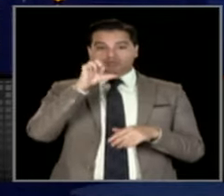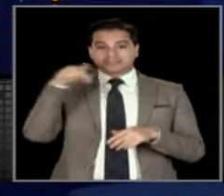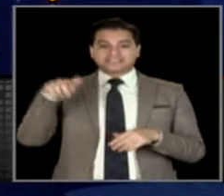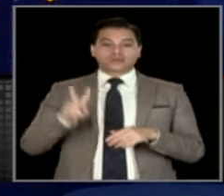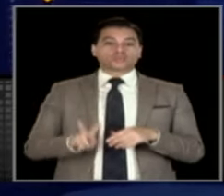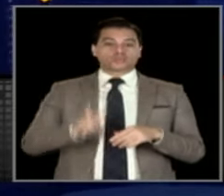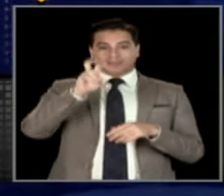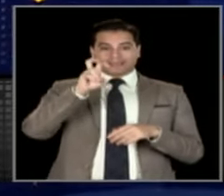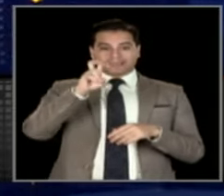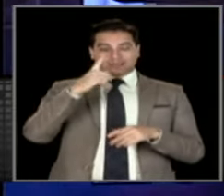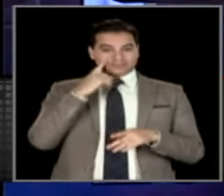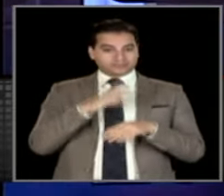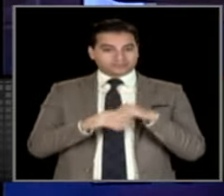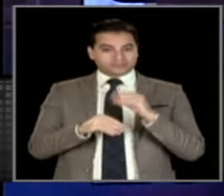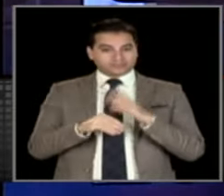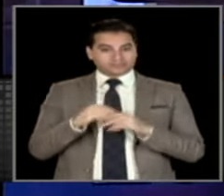12976